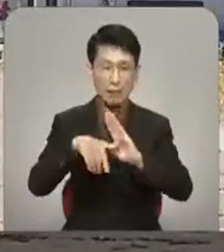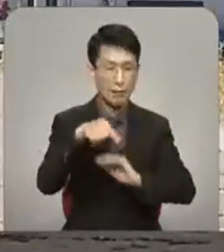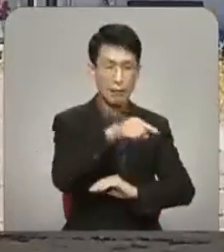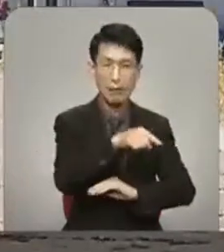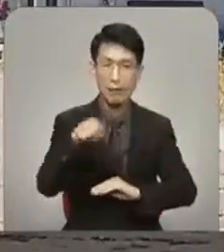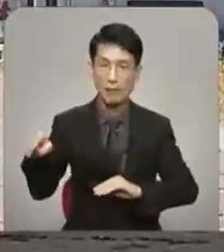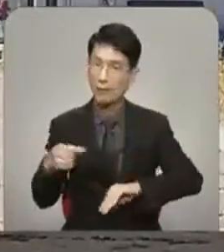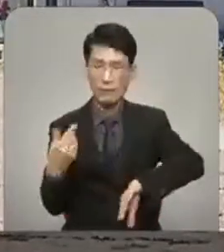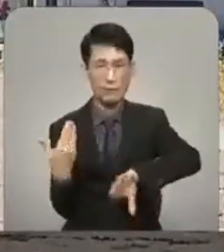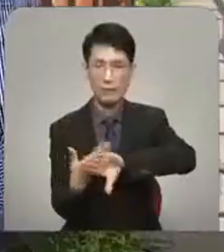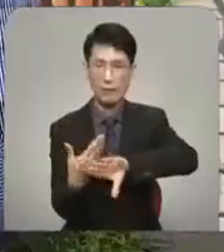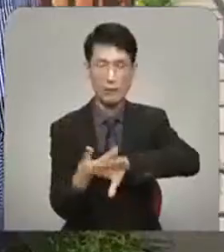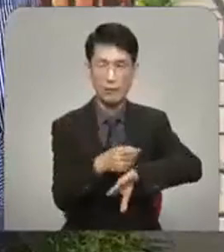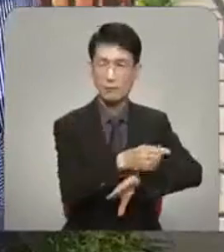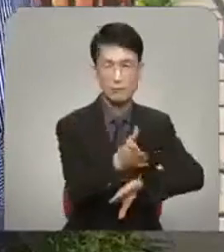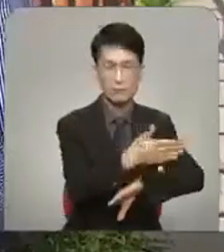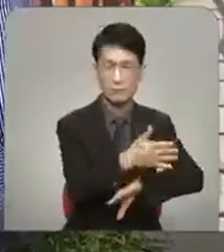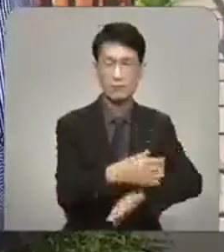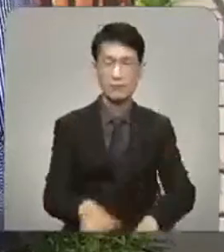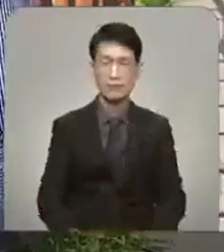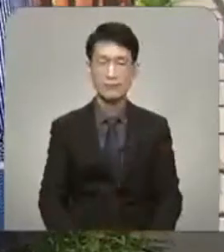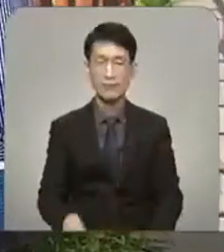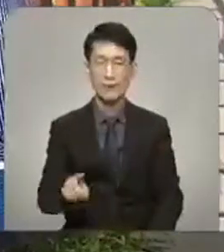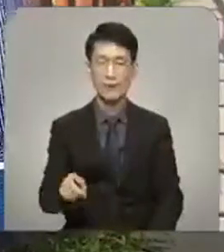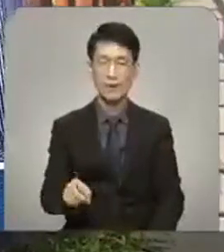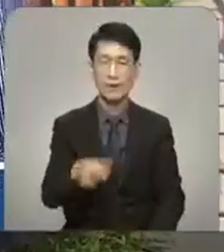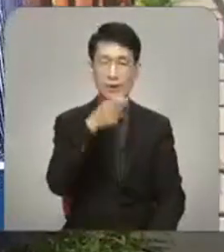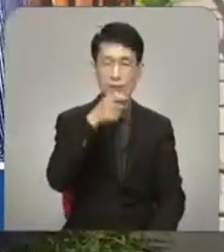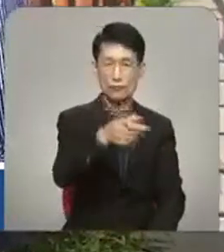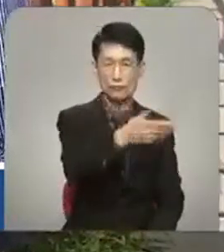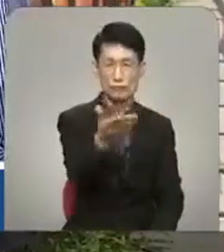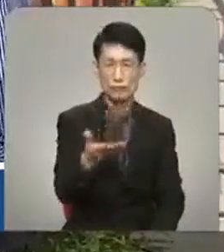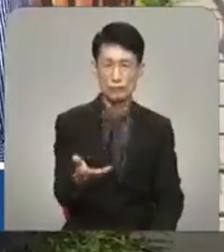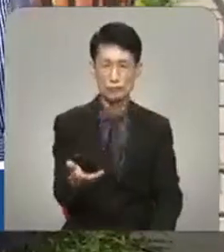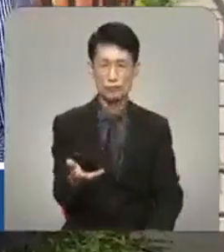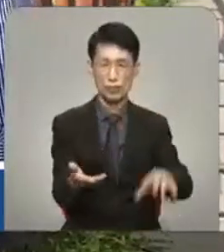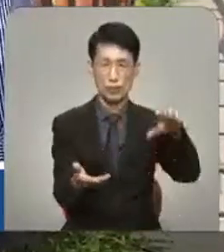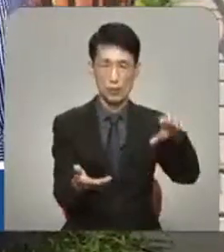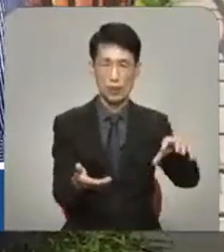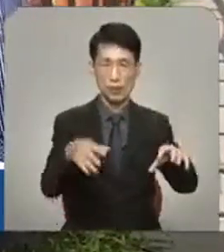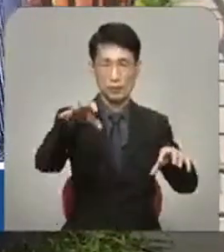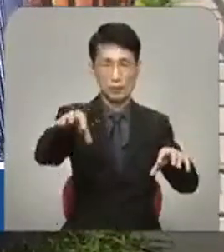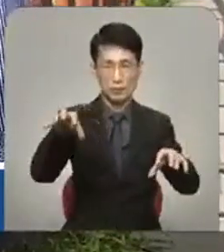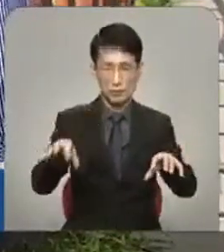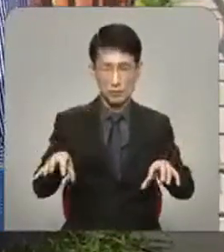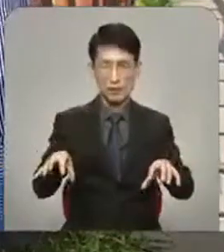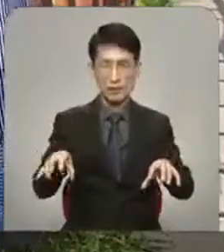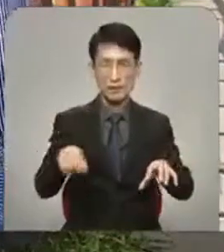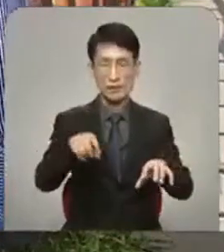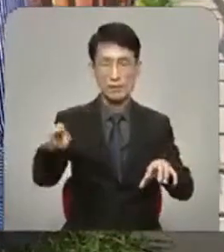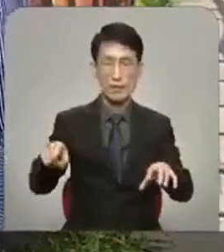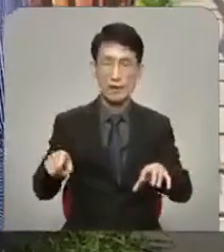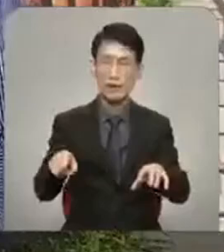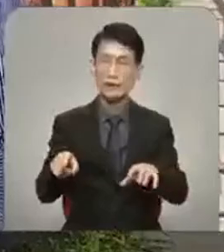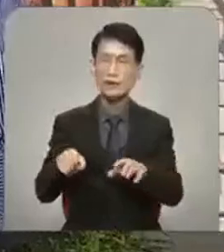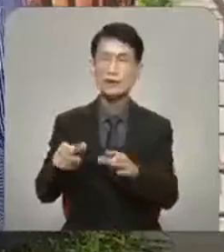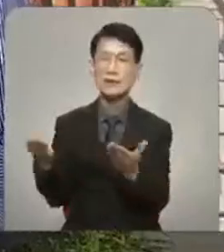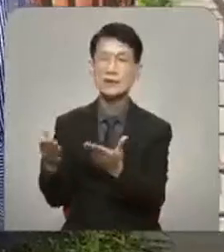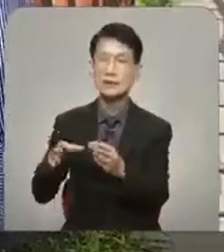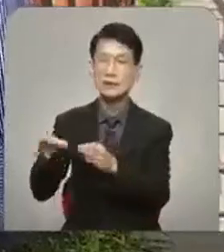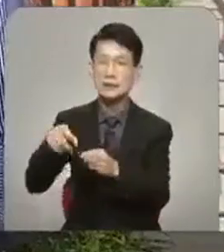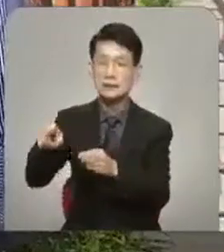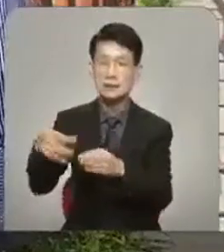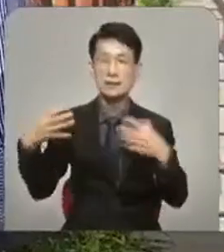딴판입니다. 정선읍의 주거지는 조양강을 경계로 크게 두세 곳으로 나눠집니다. 하지만 대부분의 경제활동은